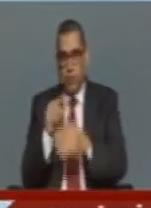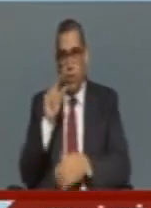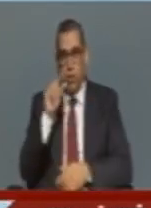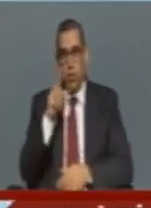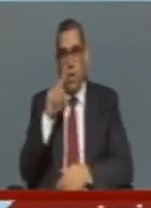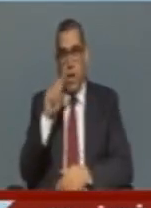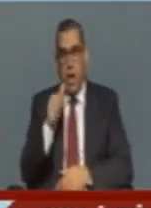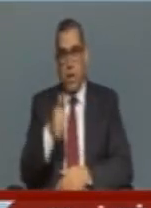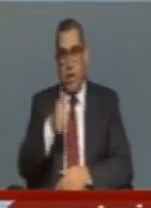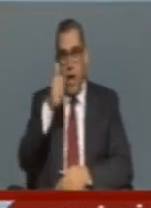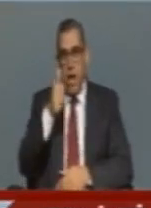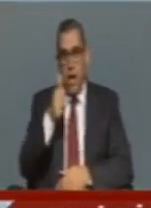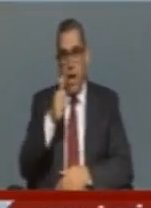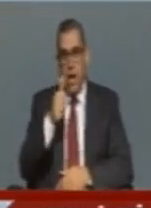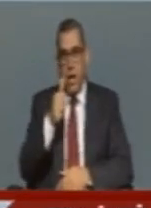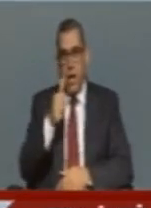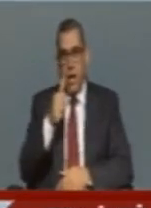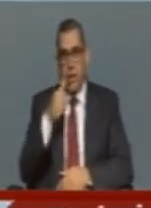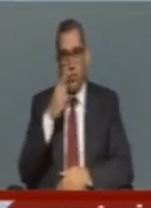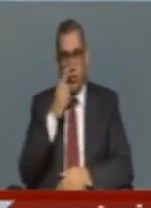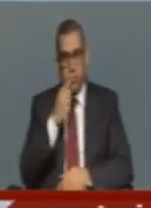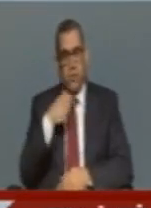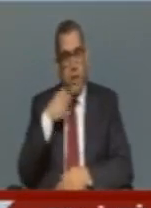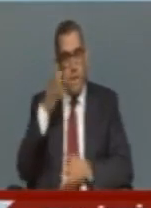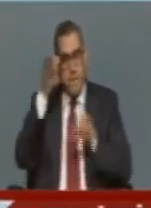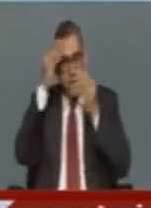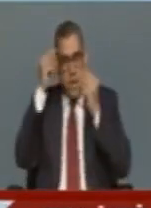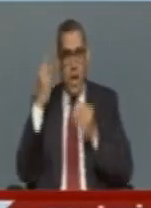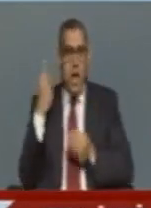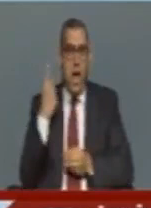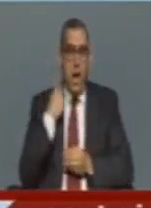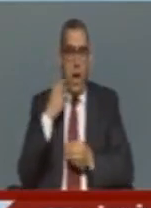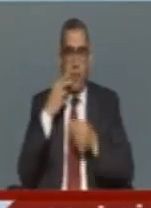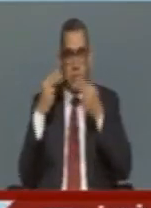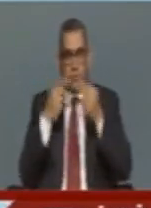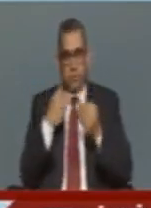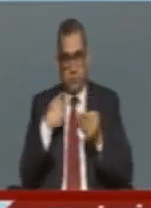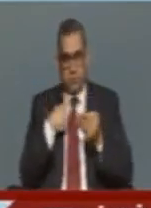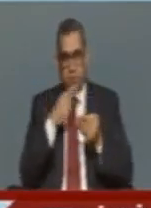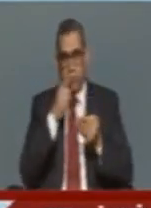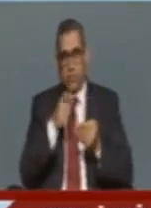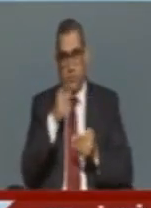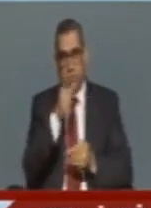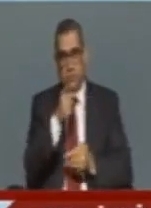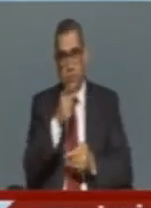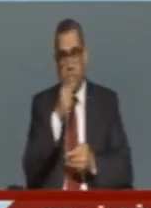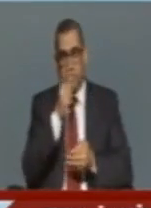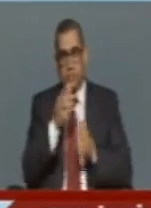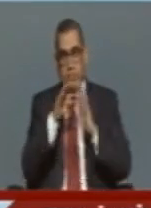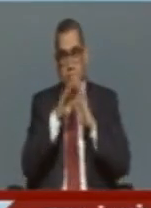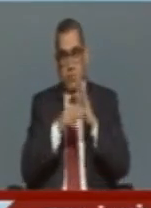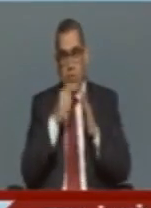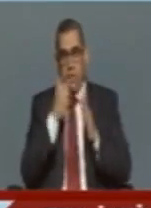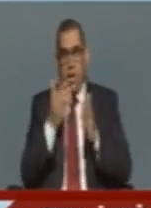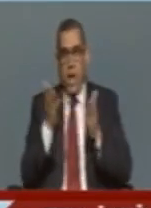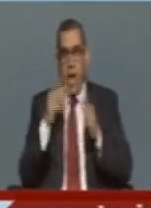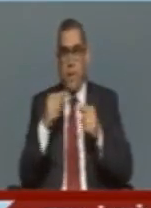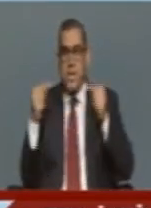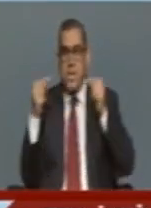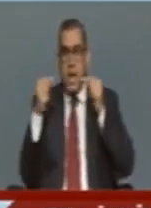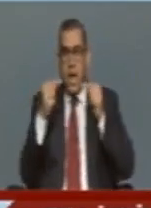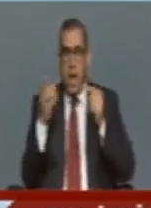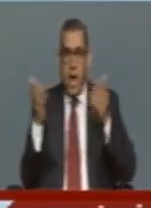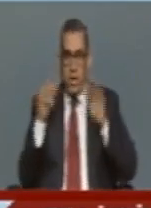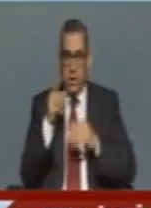يمكن حسب المعلومات والارقام المتاحه لدي ولحضرتك تصحيحها، ان اكبر تحدي امام حضراتكم